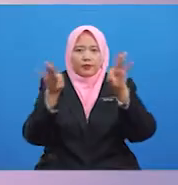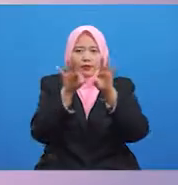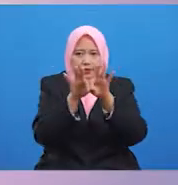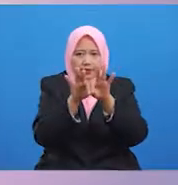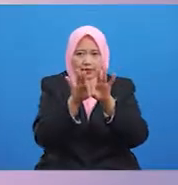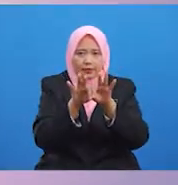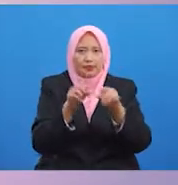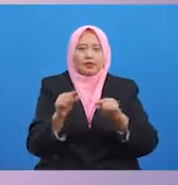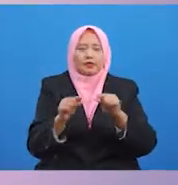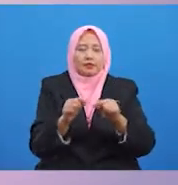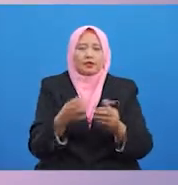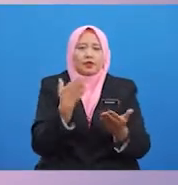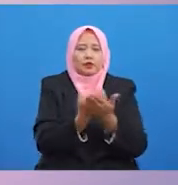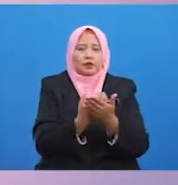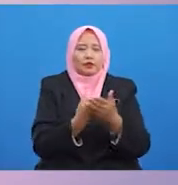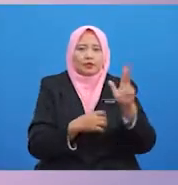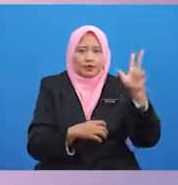iaitu pemindahan teknologi.